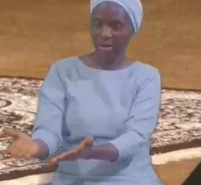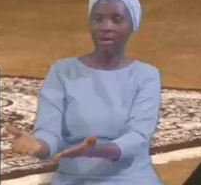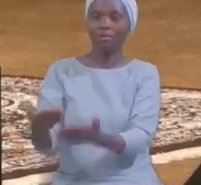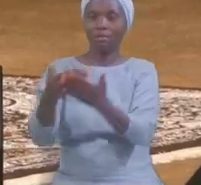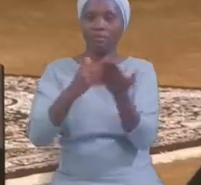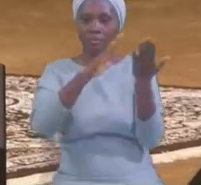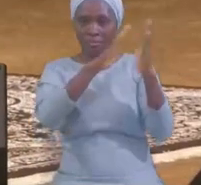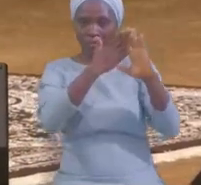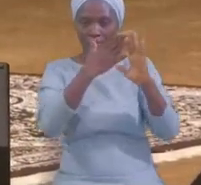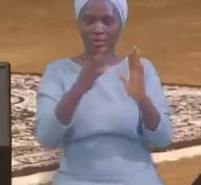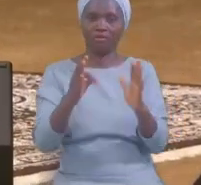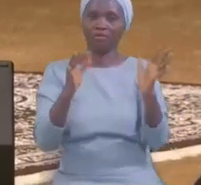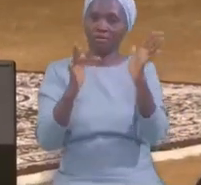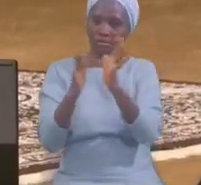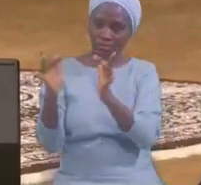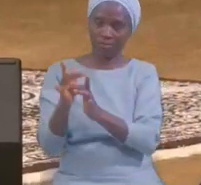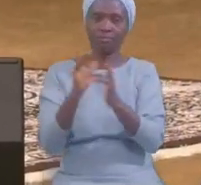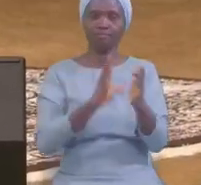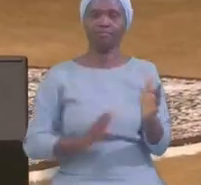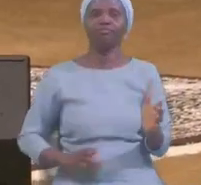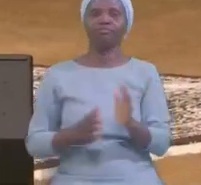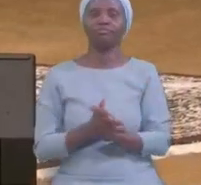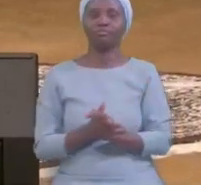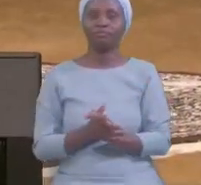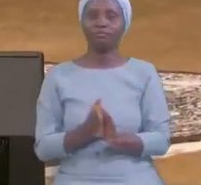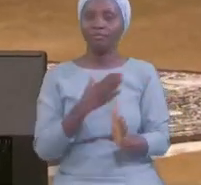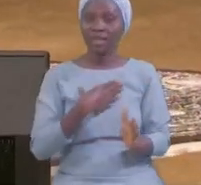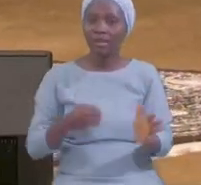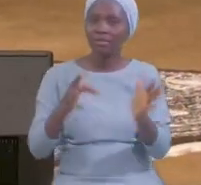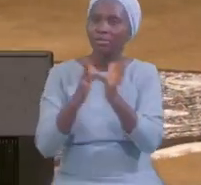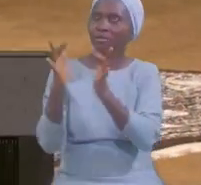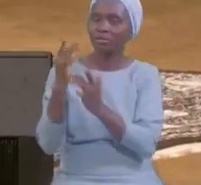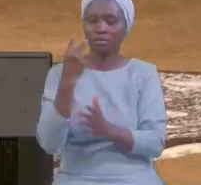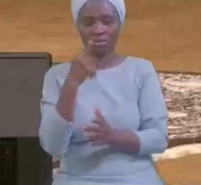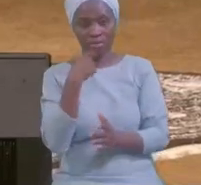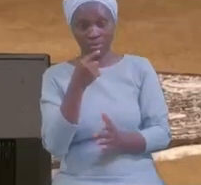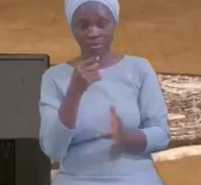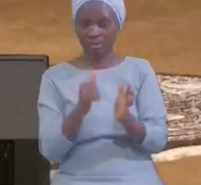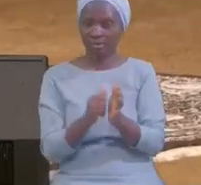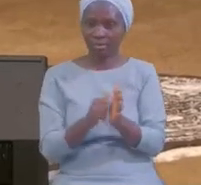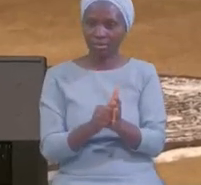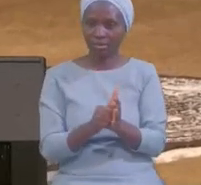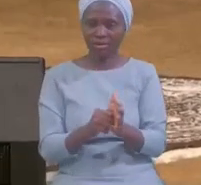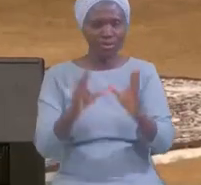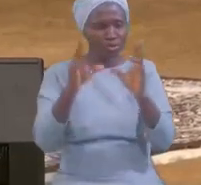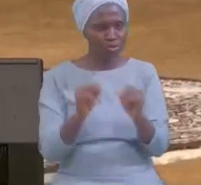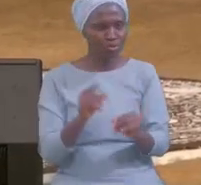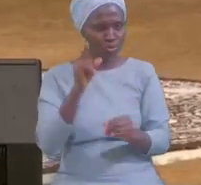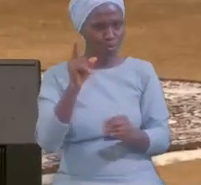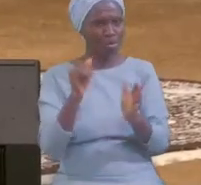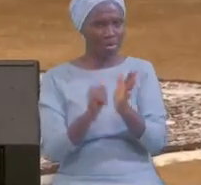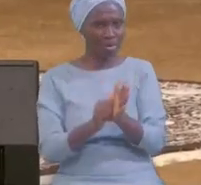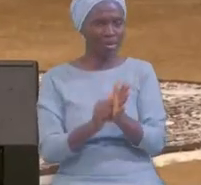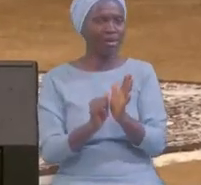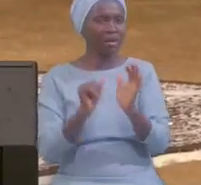devant Jésus. Et Jésus a dit, il n'y a personne qui puisse aller à